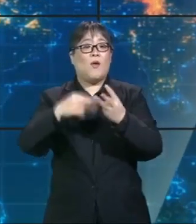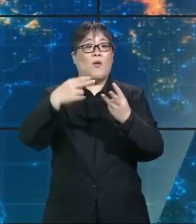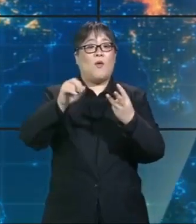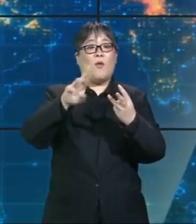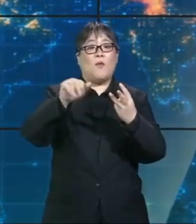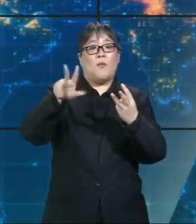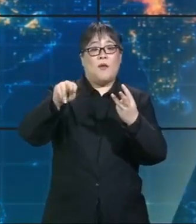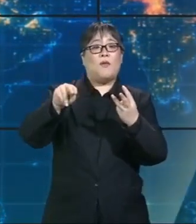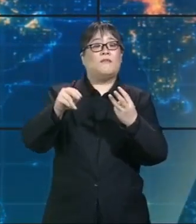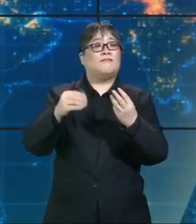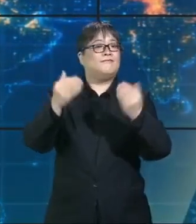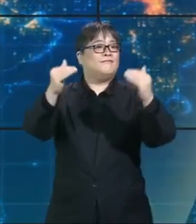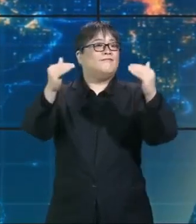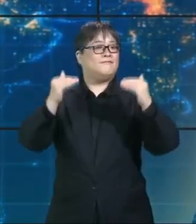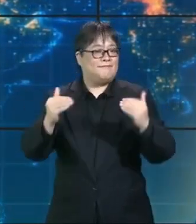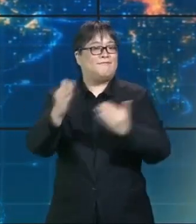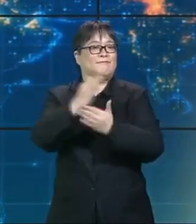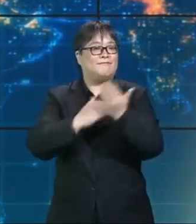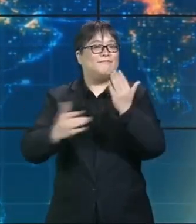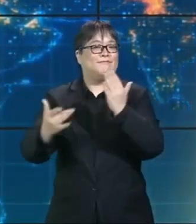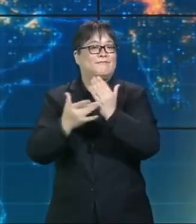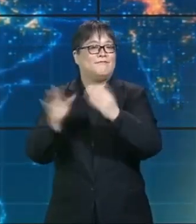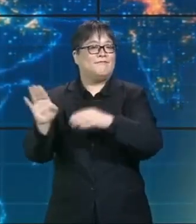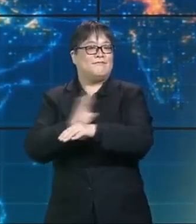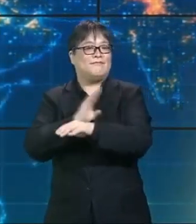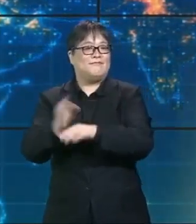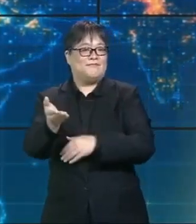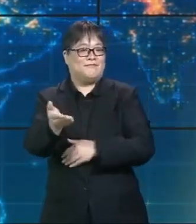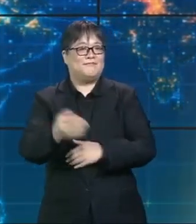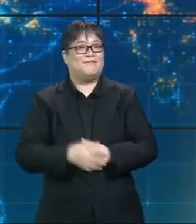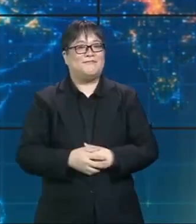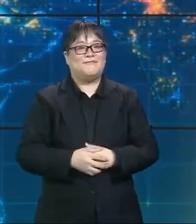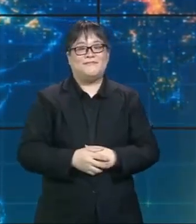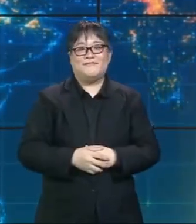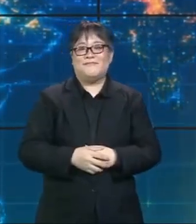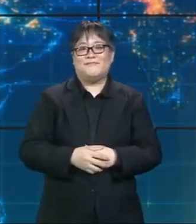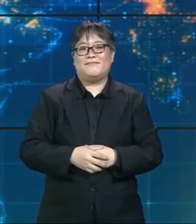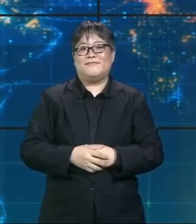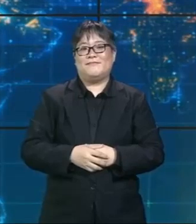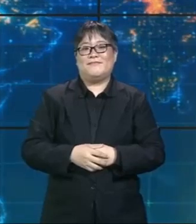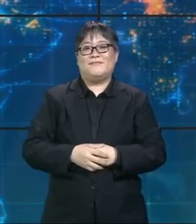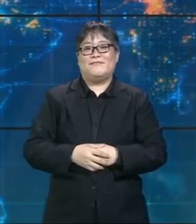bakteria dan hormon. Selanjutnya dalam segmen Teknoniaga.